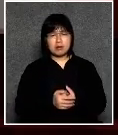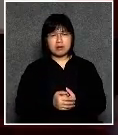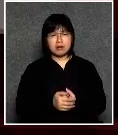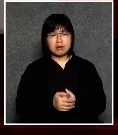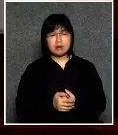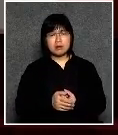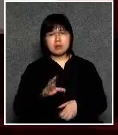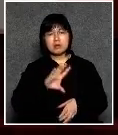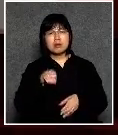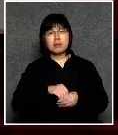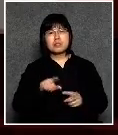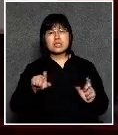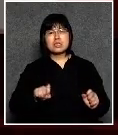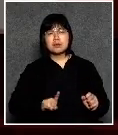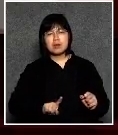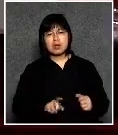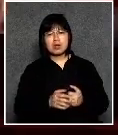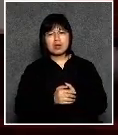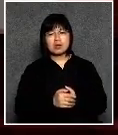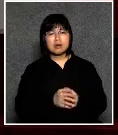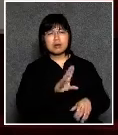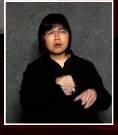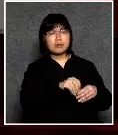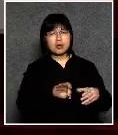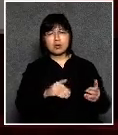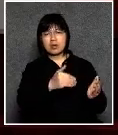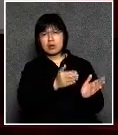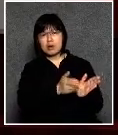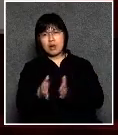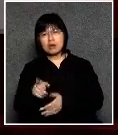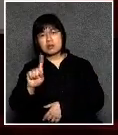納入點解啊？冇呢個納入點解下一個程序啊？